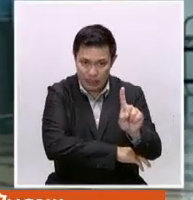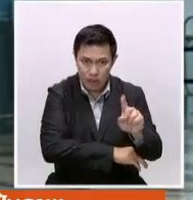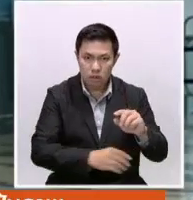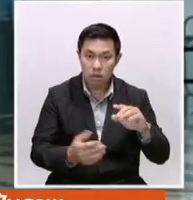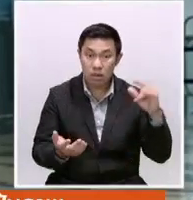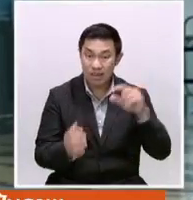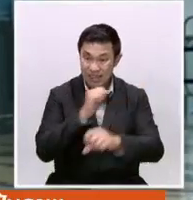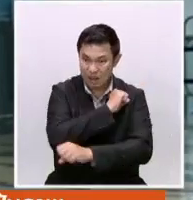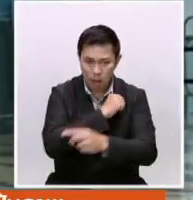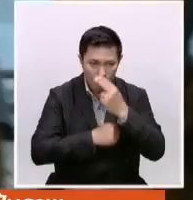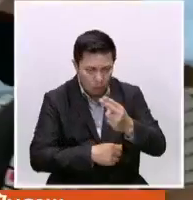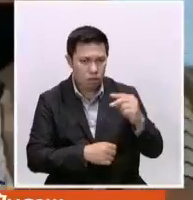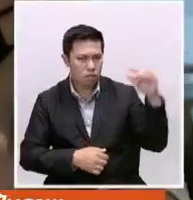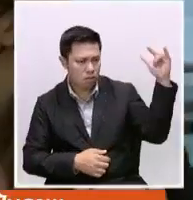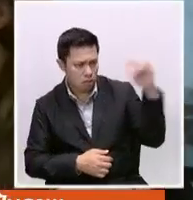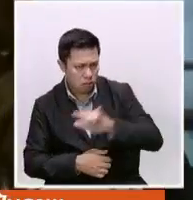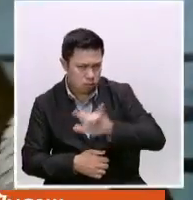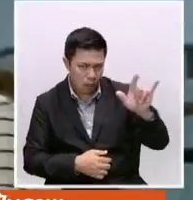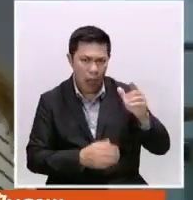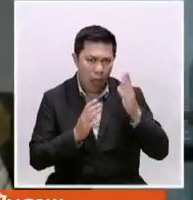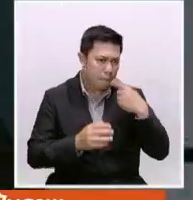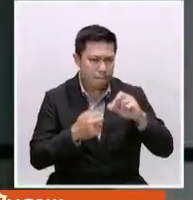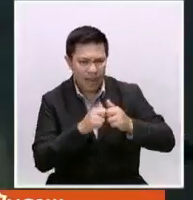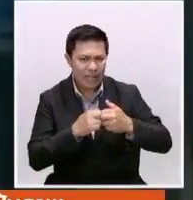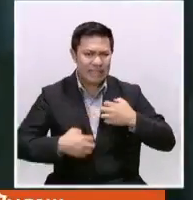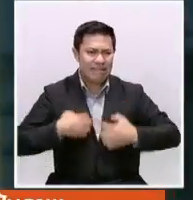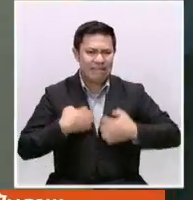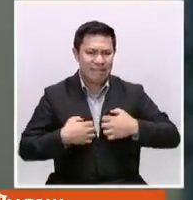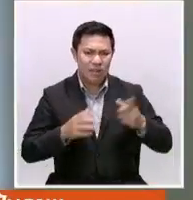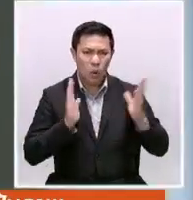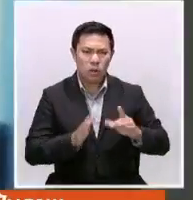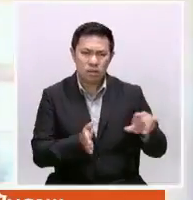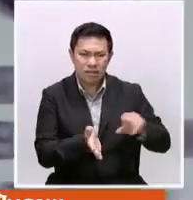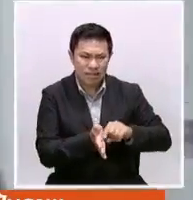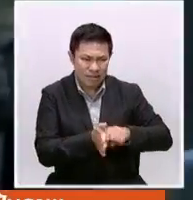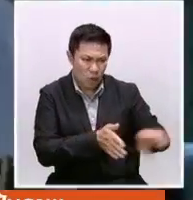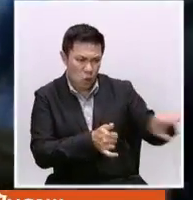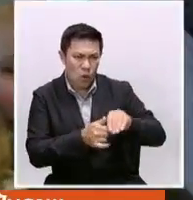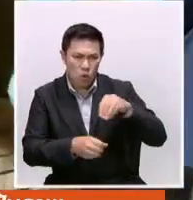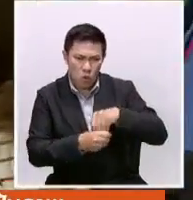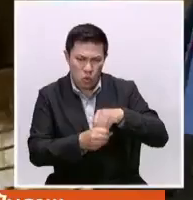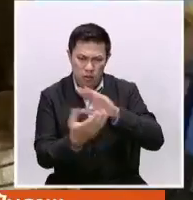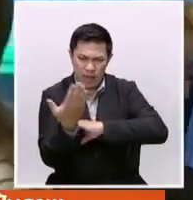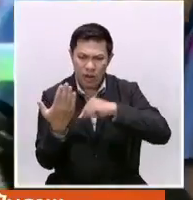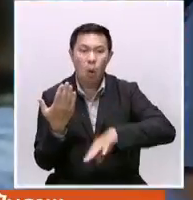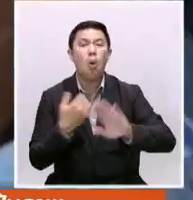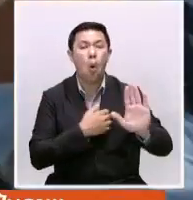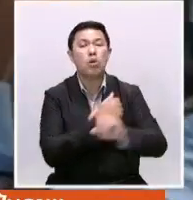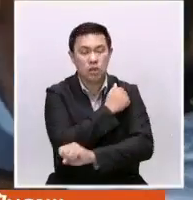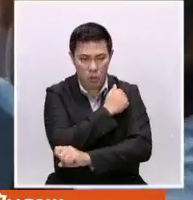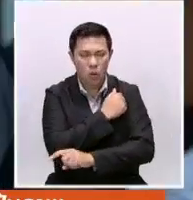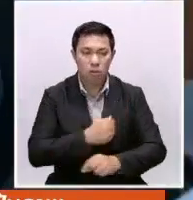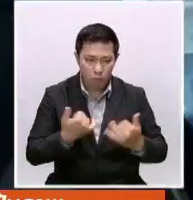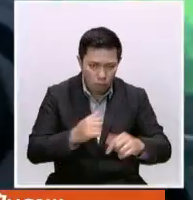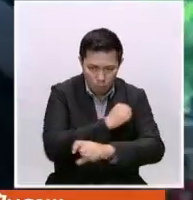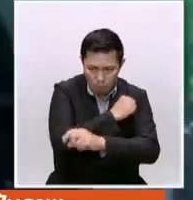บินที่ได้รับผลกระทบหลายเที่ยวบินและผู้ได้รับผลกระทบในช่วงเวลาที่ผู้ติดเชื้อคนแรกดังกล่าวนั้นอยู่ในสิงคโปร์ด้วยอย่างไรก็ตามสิงคโป